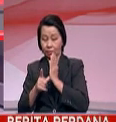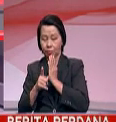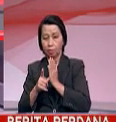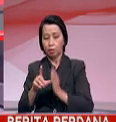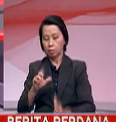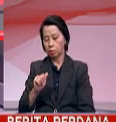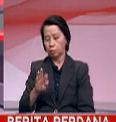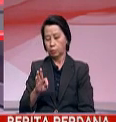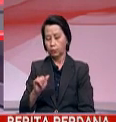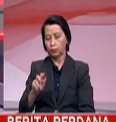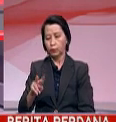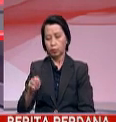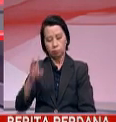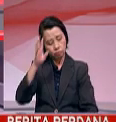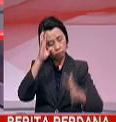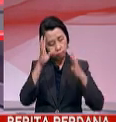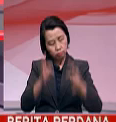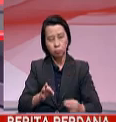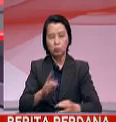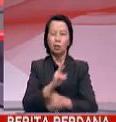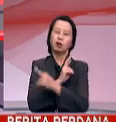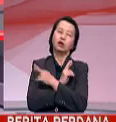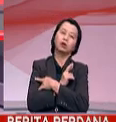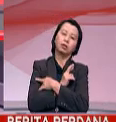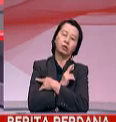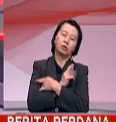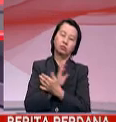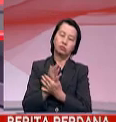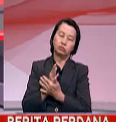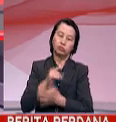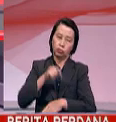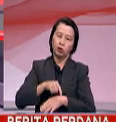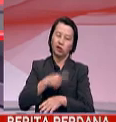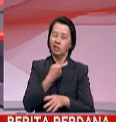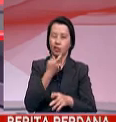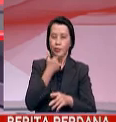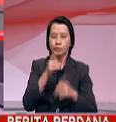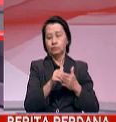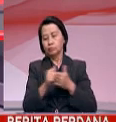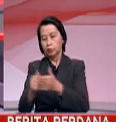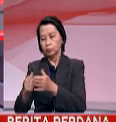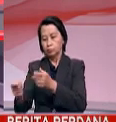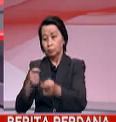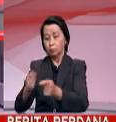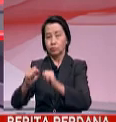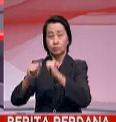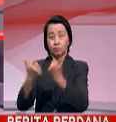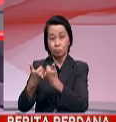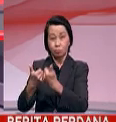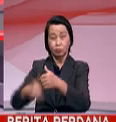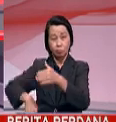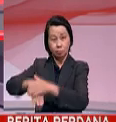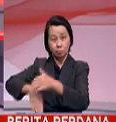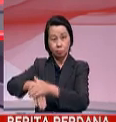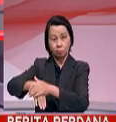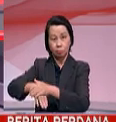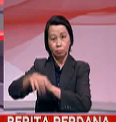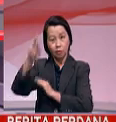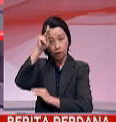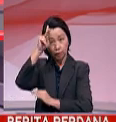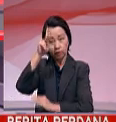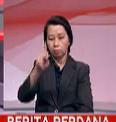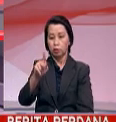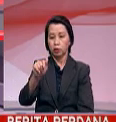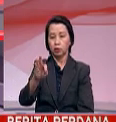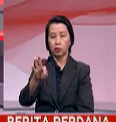Seri Afandi Hamzah memutuskan untuk berehat sementara waktu daripada mengetuai pentadbiran Persatuan Bola Sepak Kelantan Kafa.